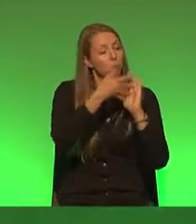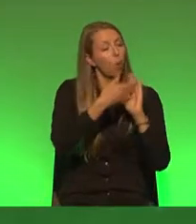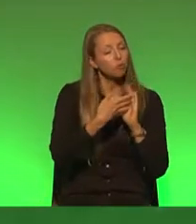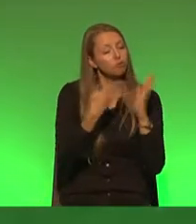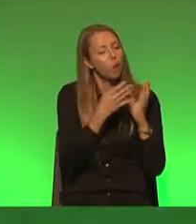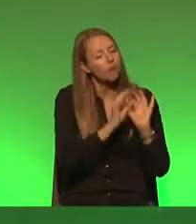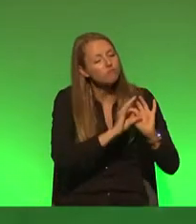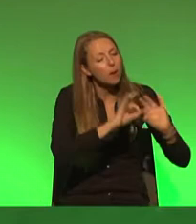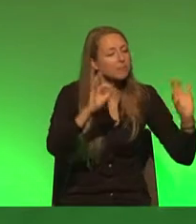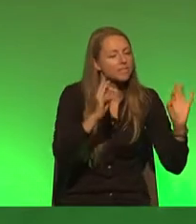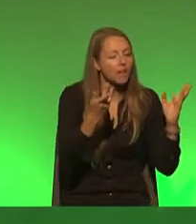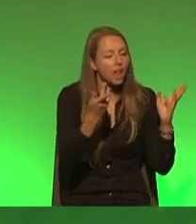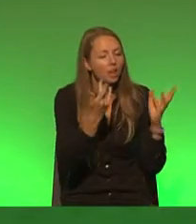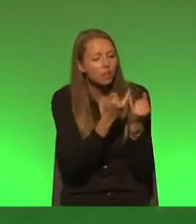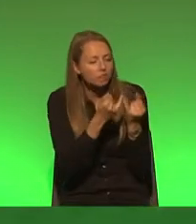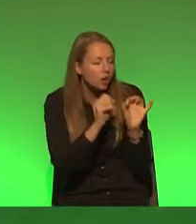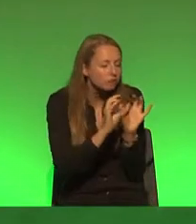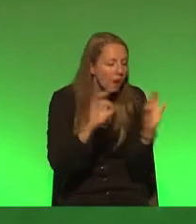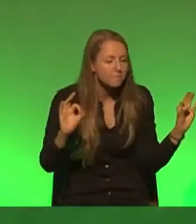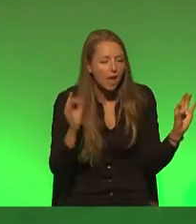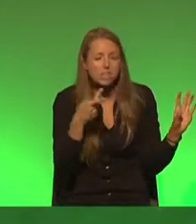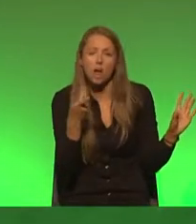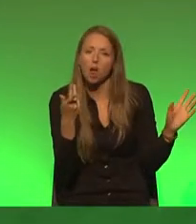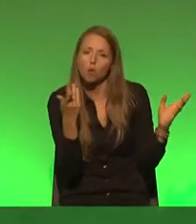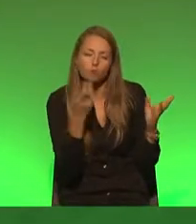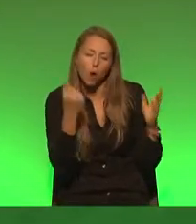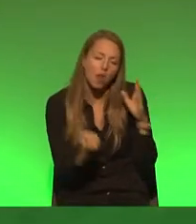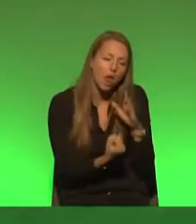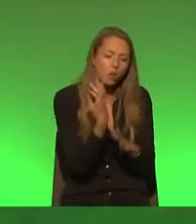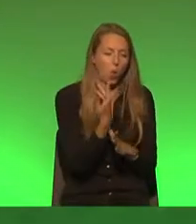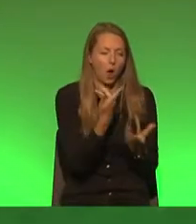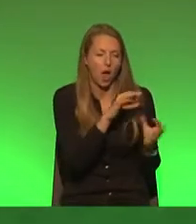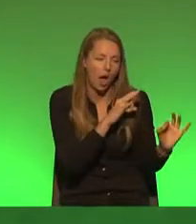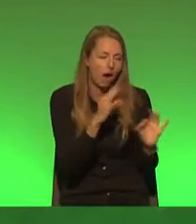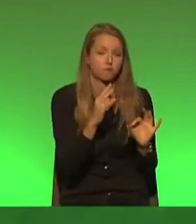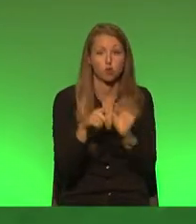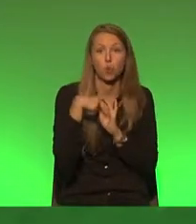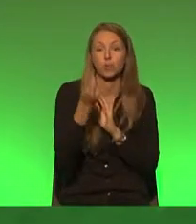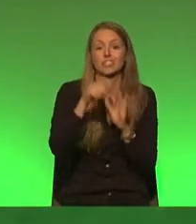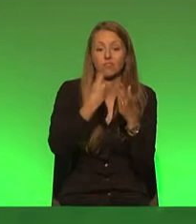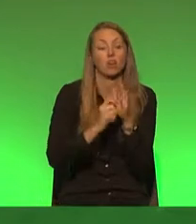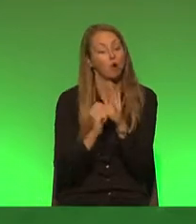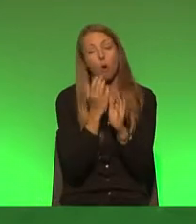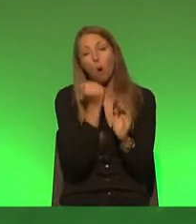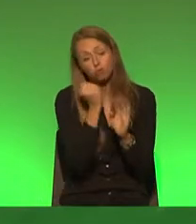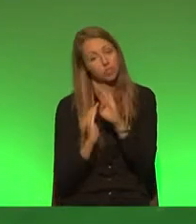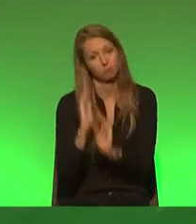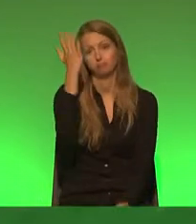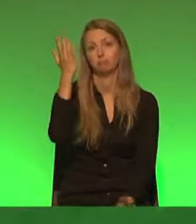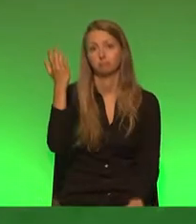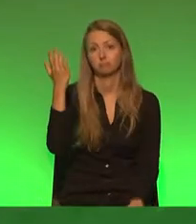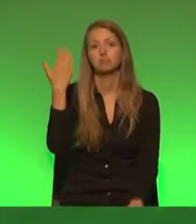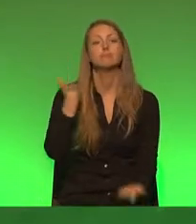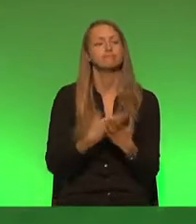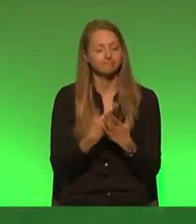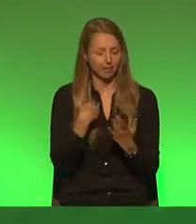werden können und wo wir uns auch erneuern können, um dann die nächsten Wahlen wieder erfolgreich zu bestreiten. Und dafür bewerbe